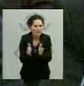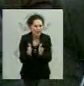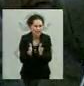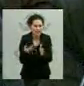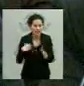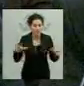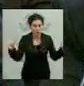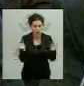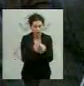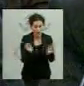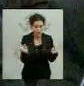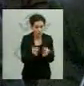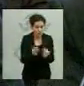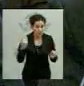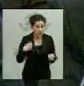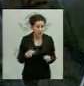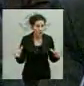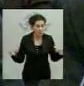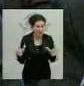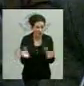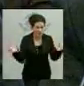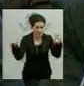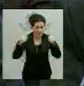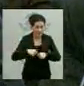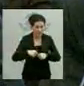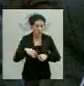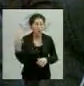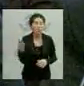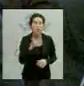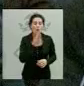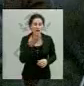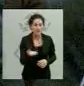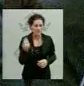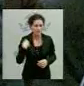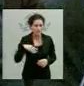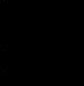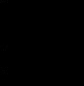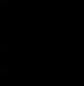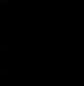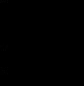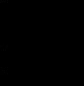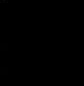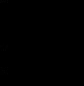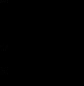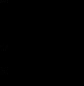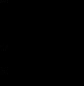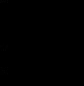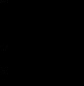resultats d'aquesta minoria minoritària hi són i aniran sortint. Moltes gràcies.